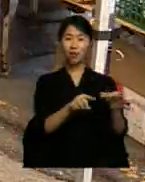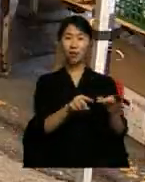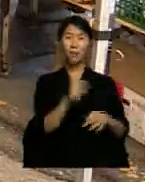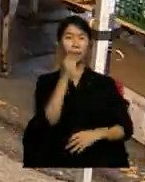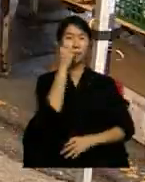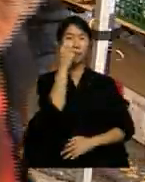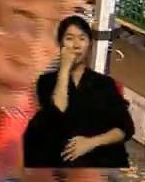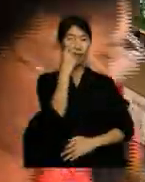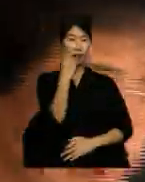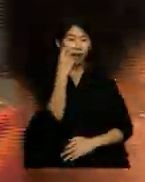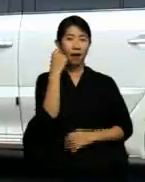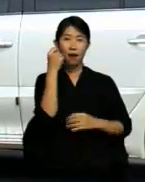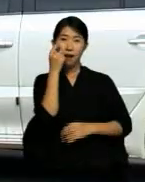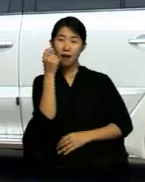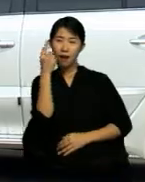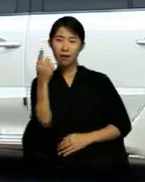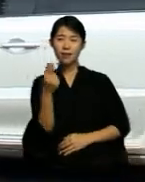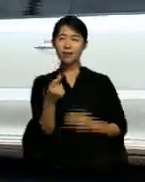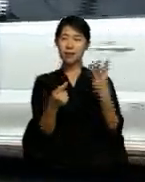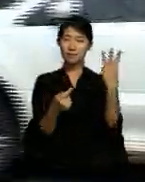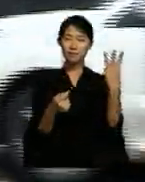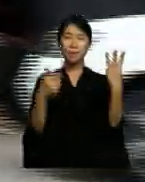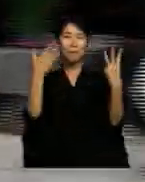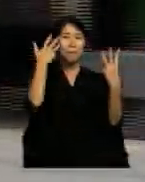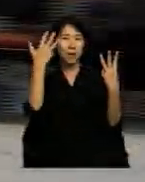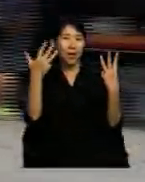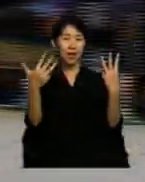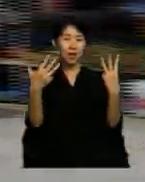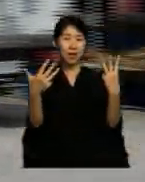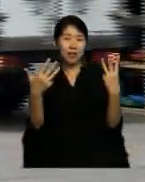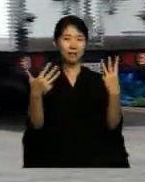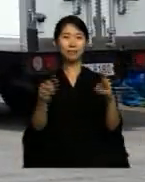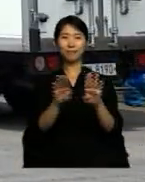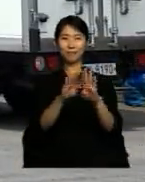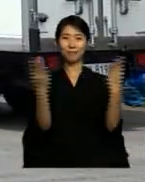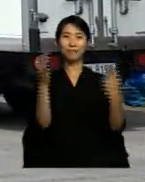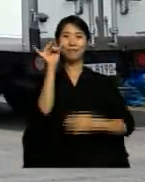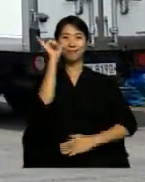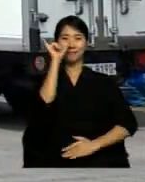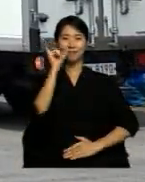3일과 8일 열립니다. 딜라이브 서울 경기 케이블 TV 이상범입니다.